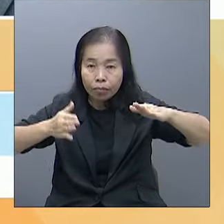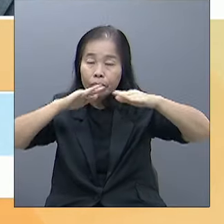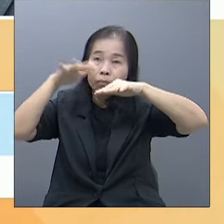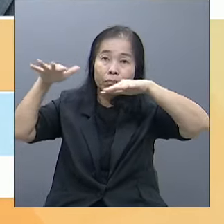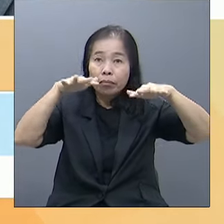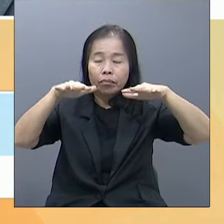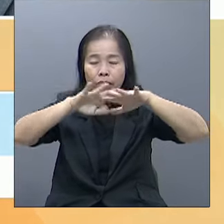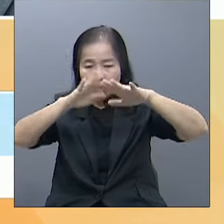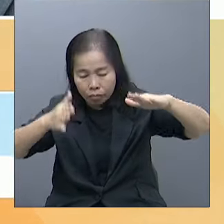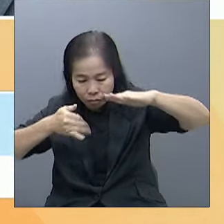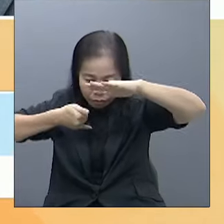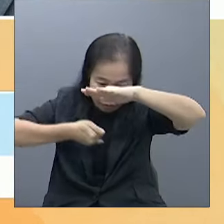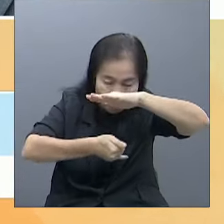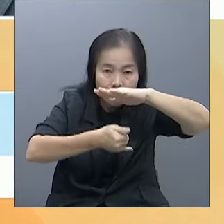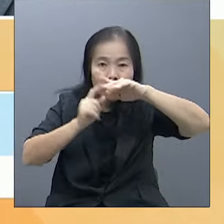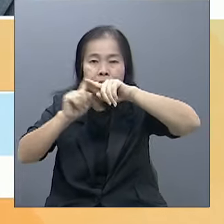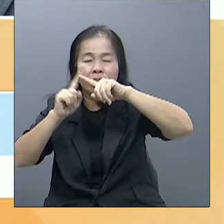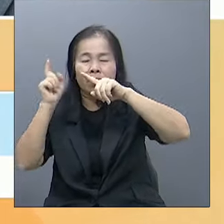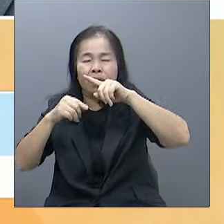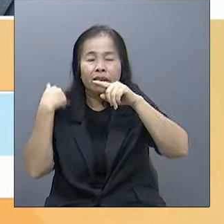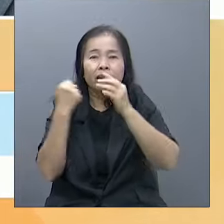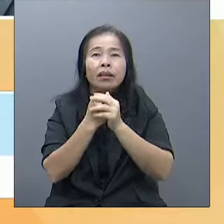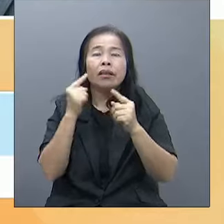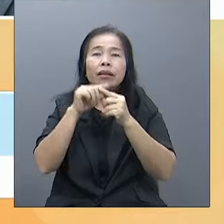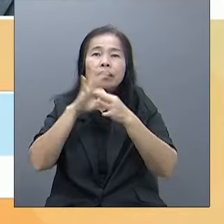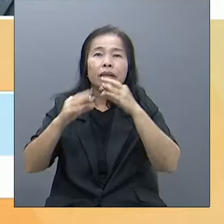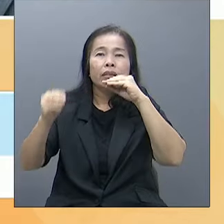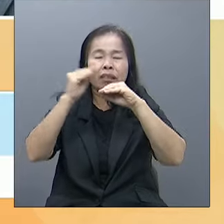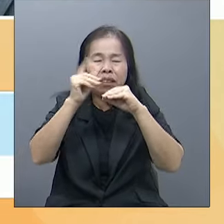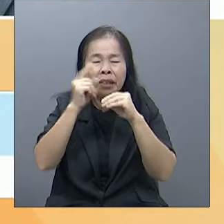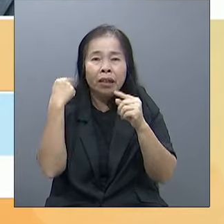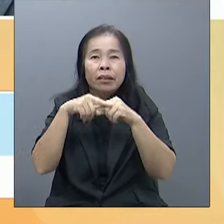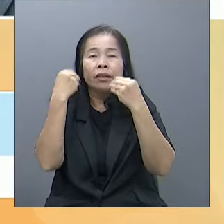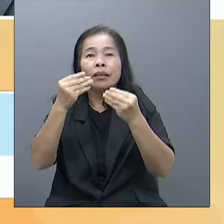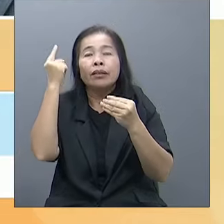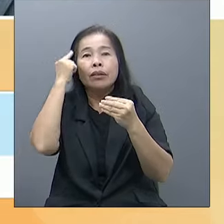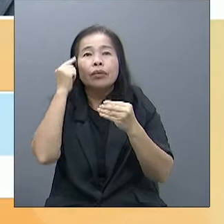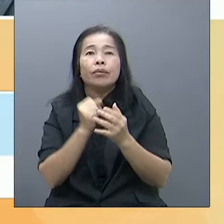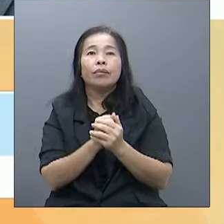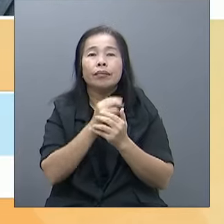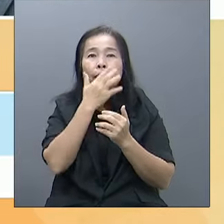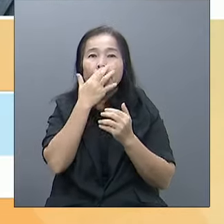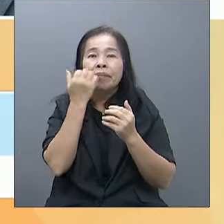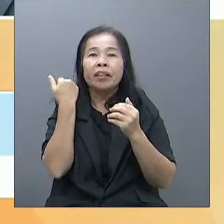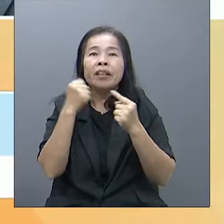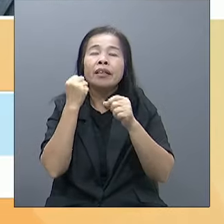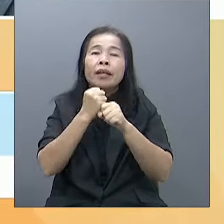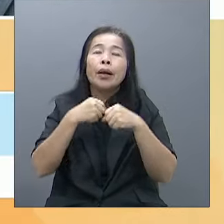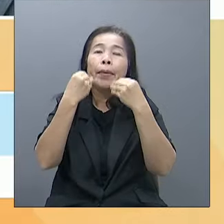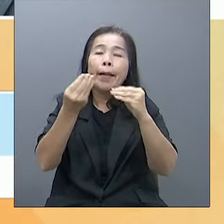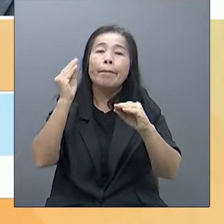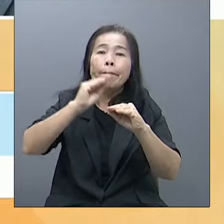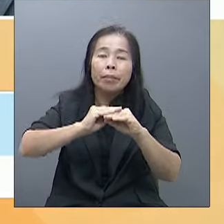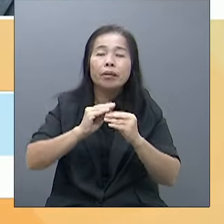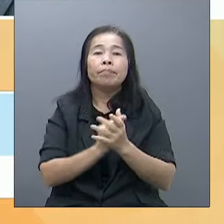อยู่นะครับแต่ว่าสิ่งที่เราจะเพิ่มเติมเข้าไปก็คือตอนนี้ก็ได้ให้นโยบายว่าก็น่าจะมีการเพิ่มเติมเข้าไปในวิ